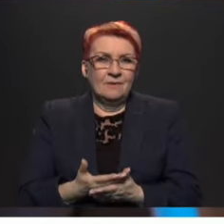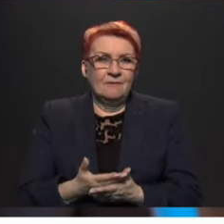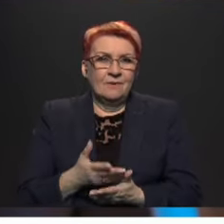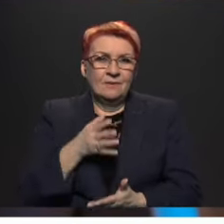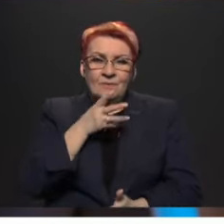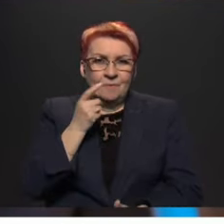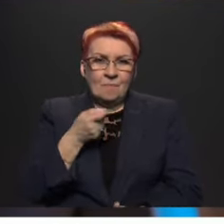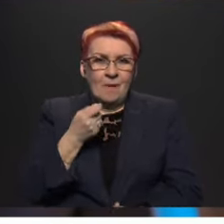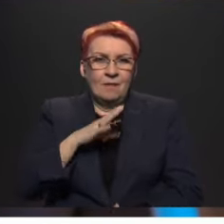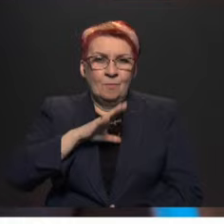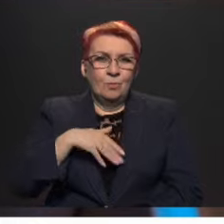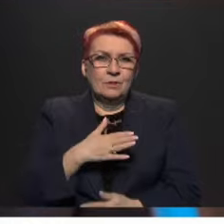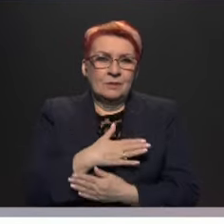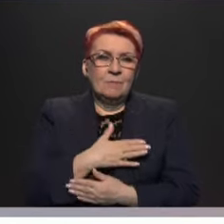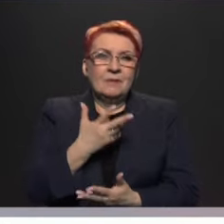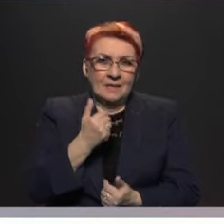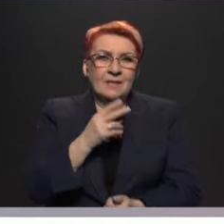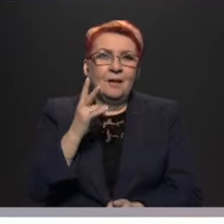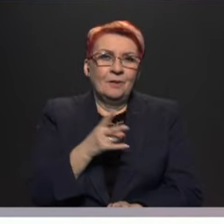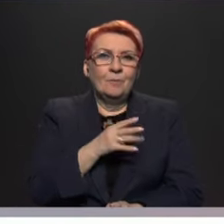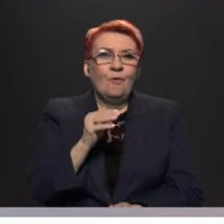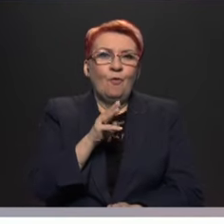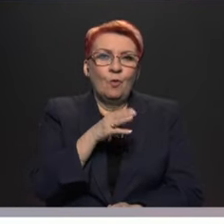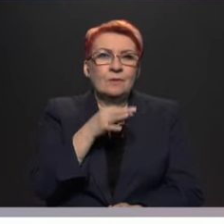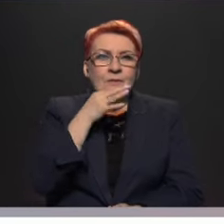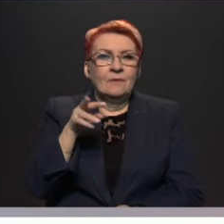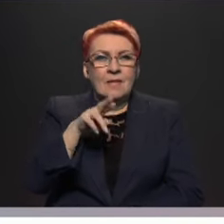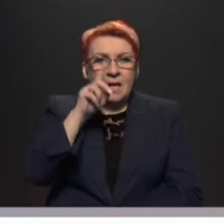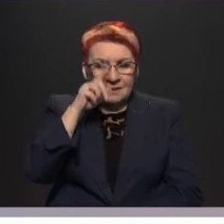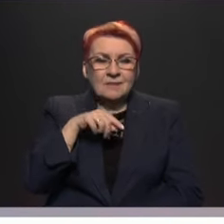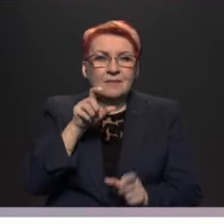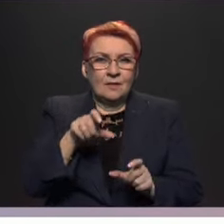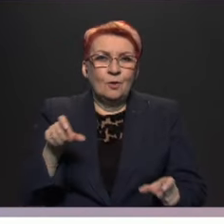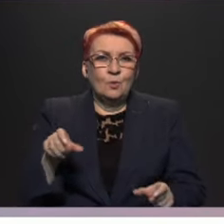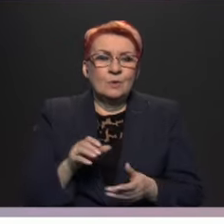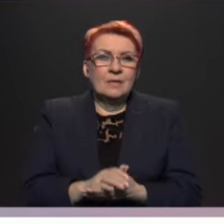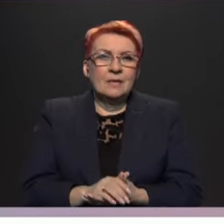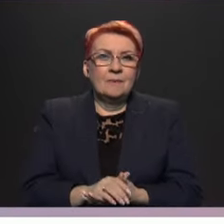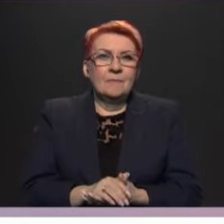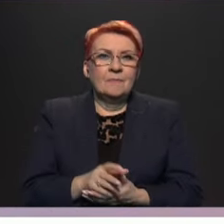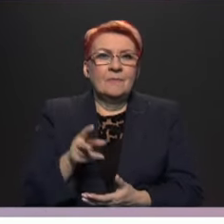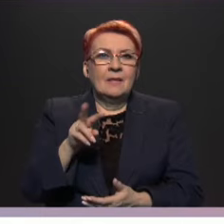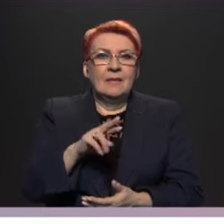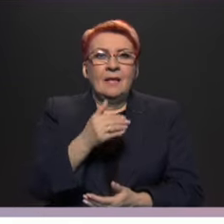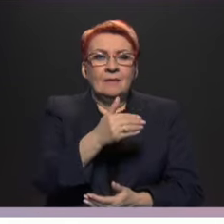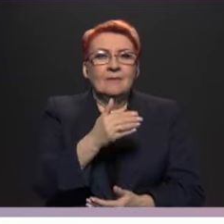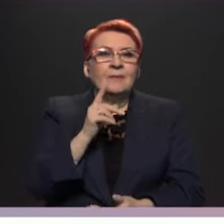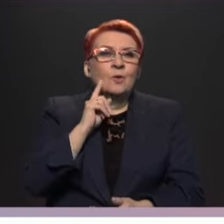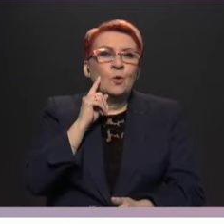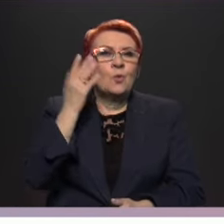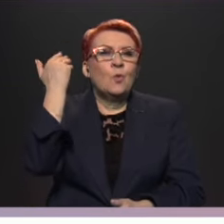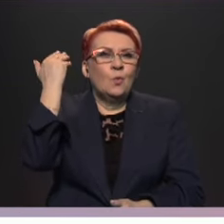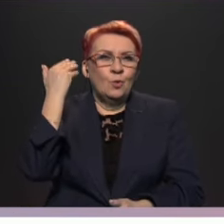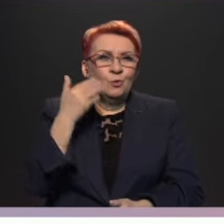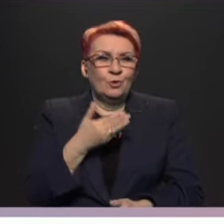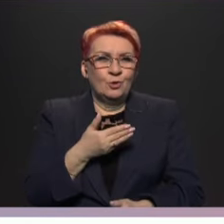срок. Да, я знаю, что я сам знал людей, и для меня, для юноши, максималиста,